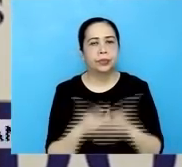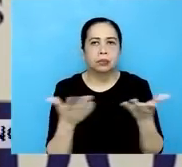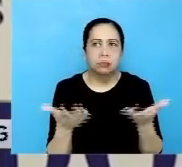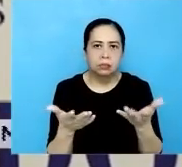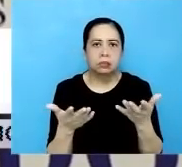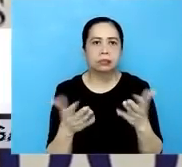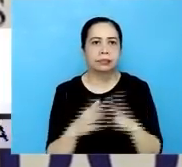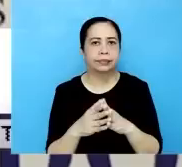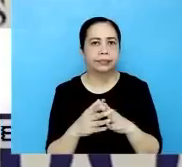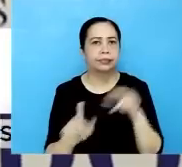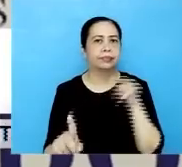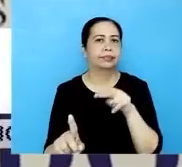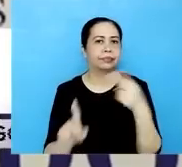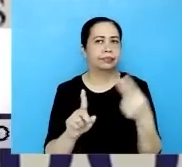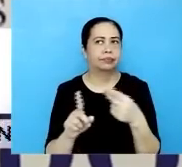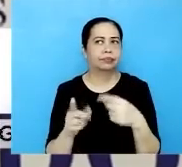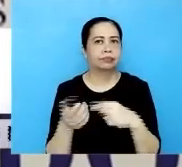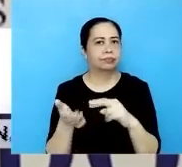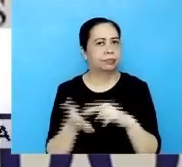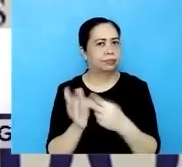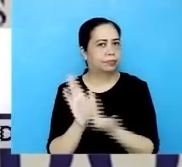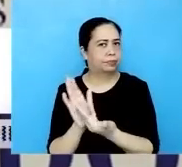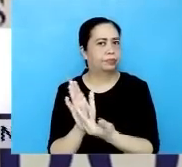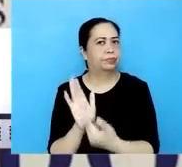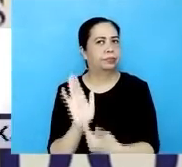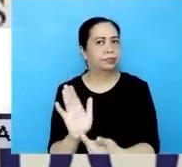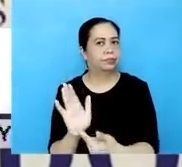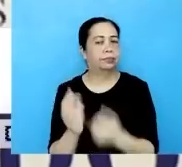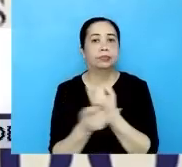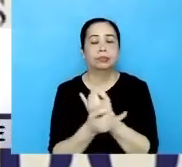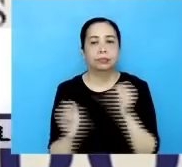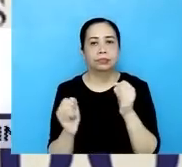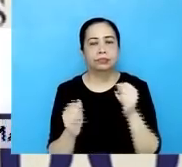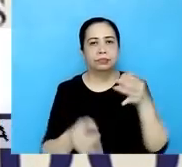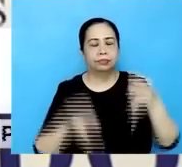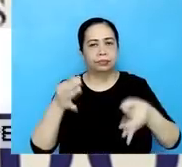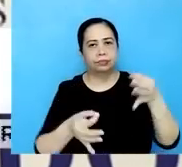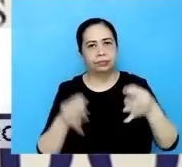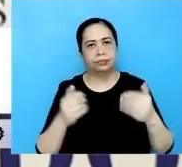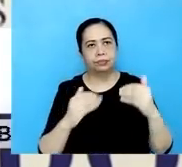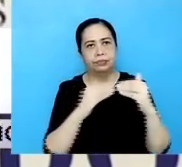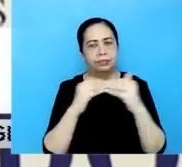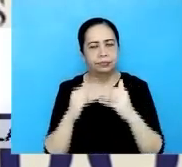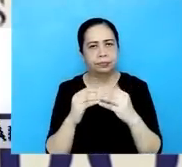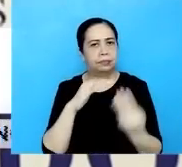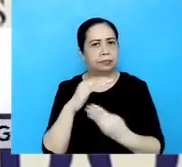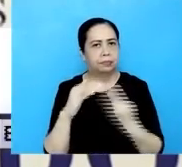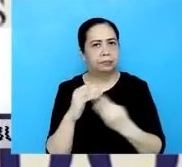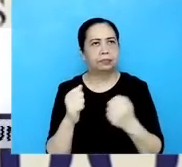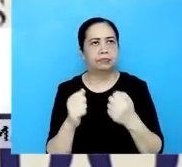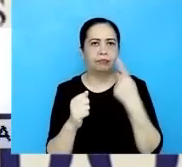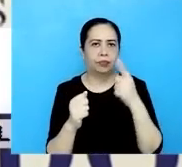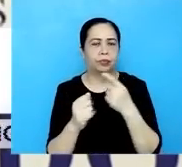it just points out to us that the independence of the judiciary is a basic foundation of our democratic